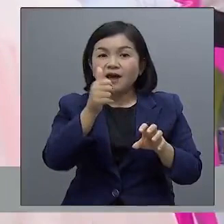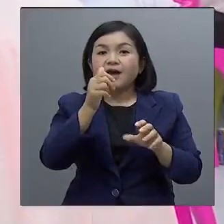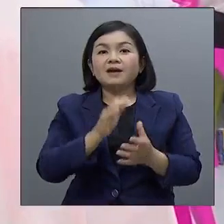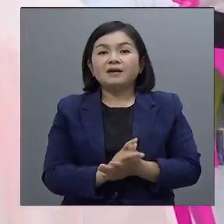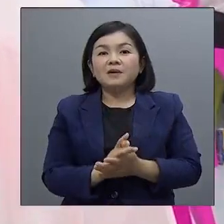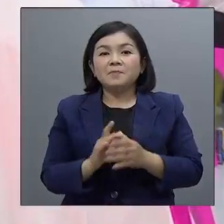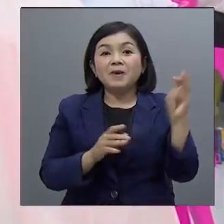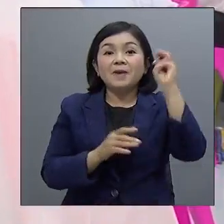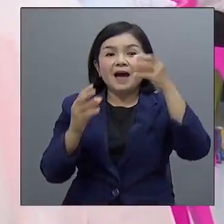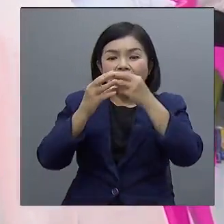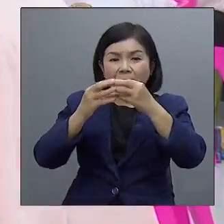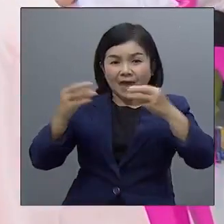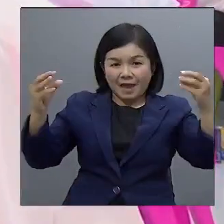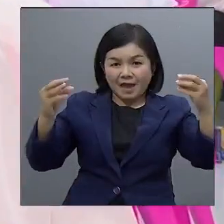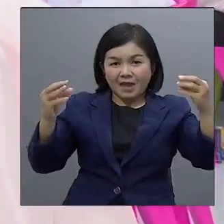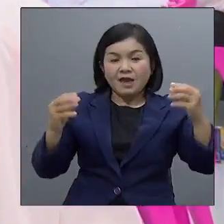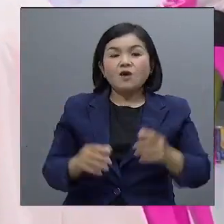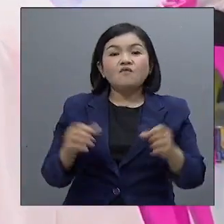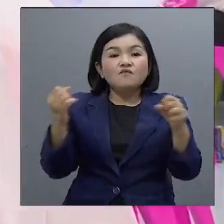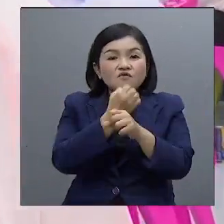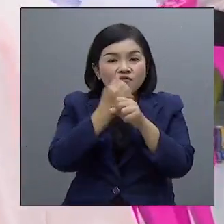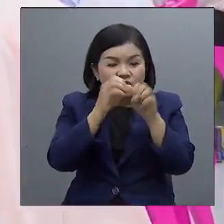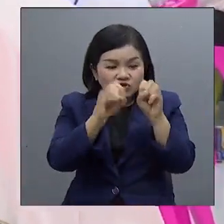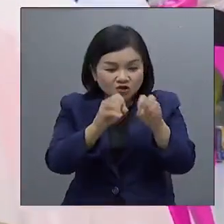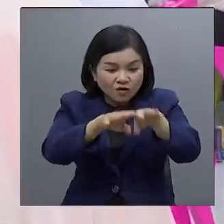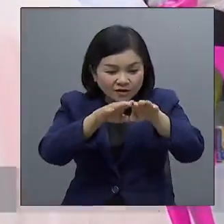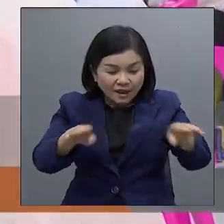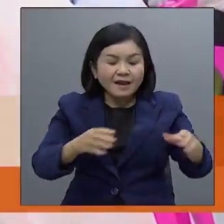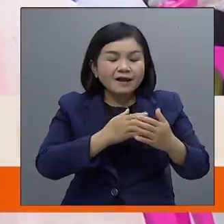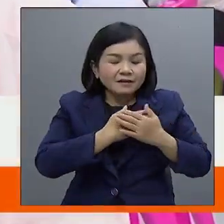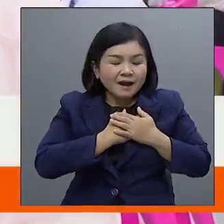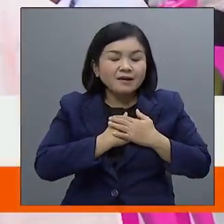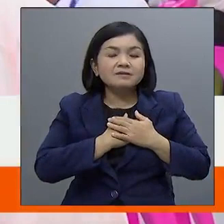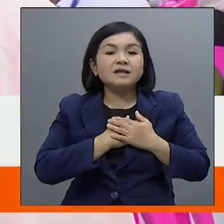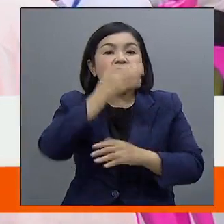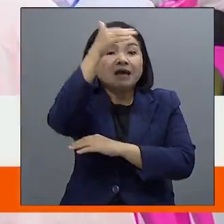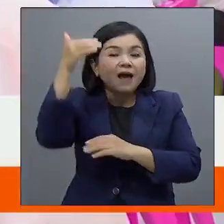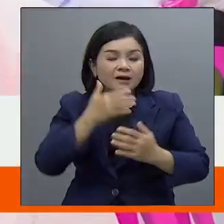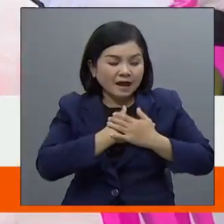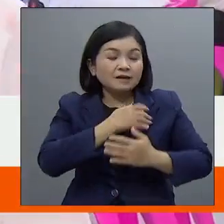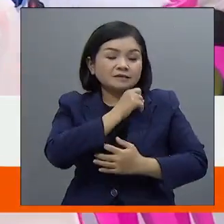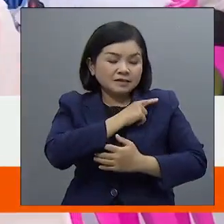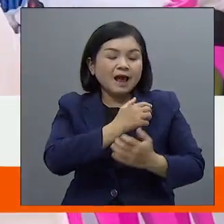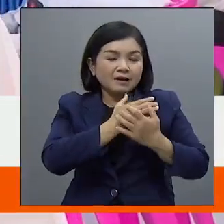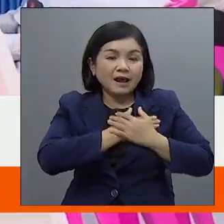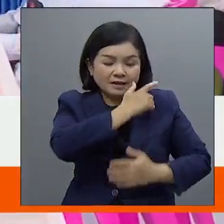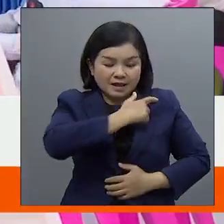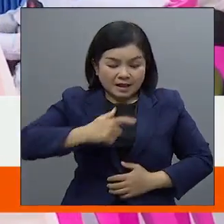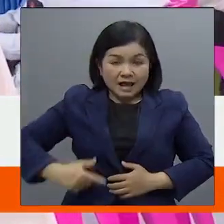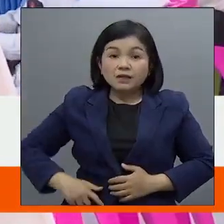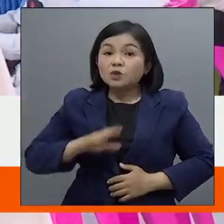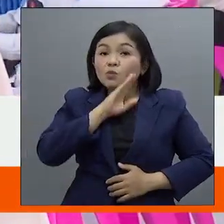ลูกจิตสำนึกให้เด็กรักชาติรักศาสนาพระมหากษัตริย์ถ้ามีศาสนาเด็กก็จะมีจริยธร